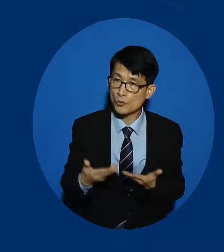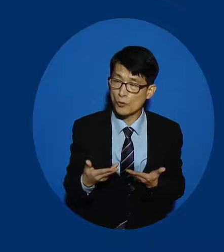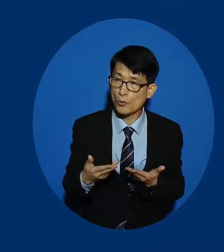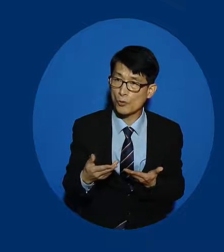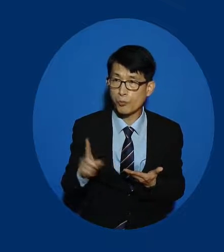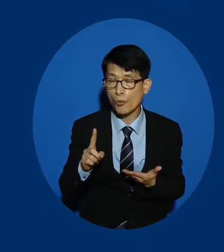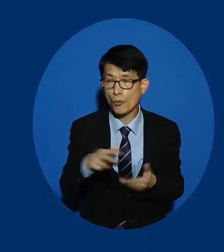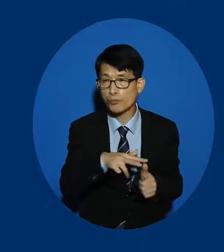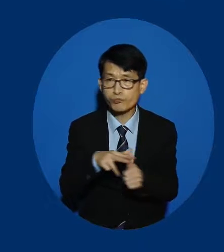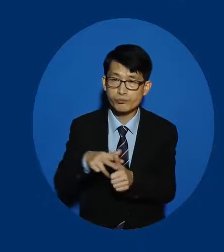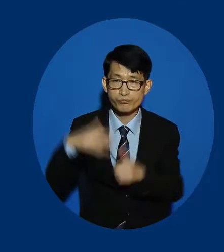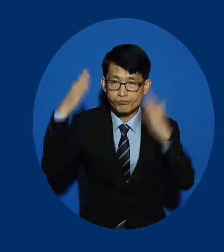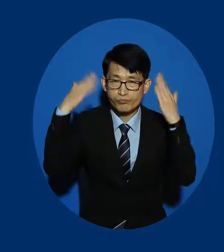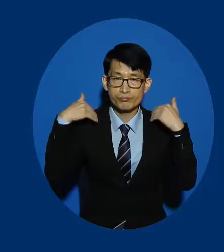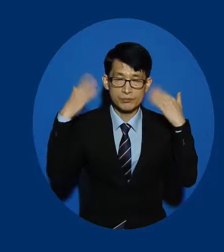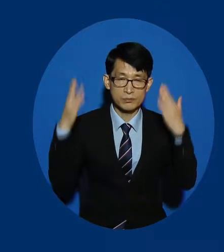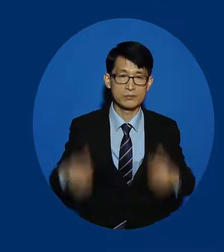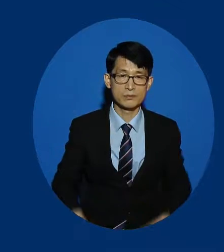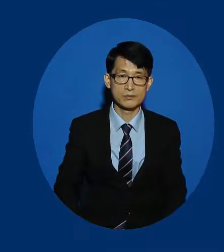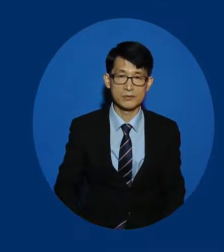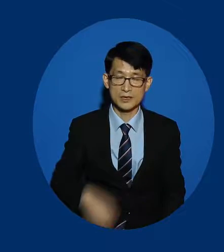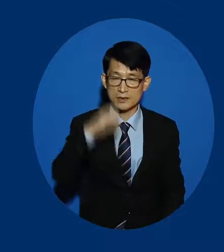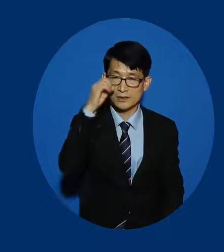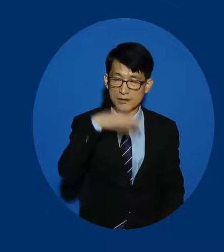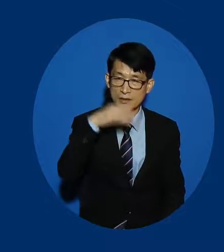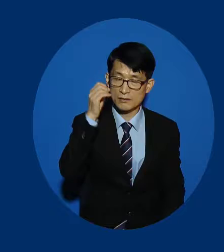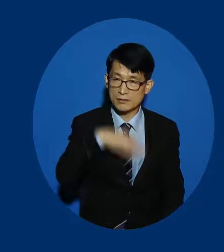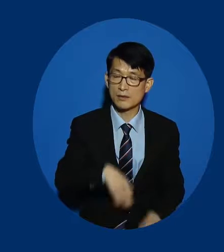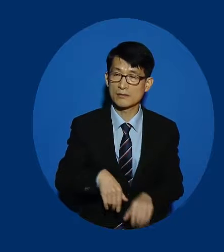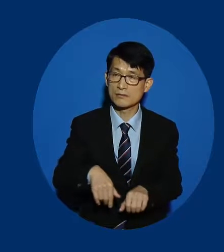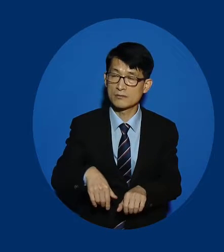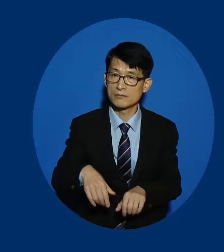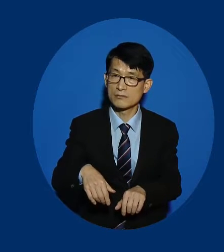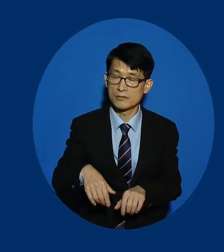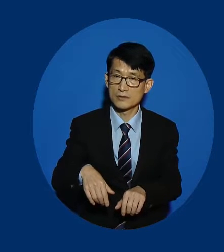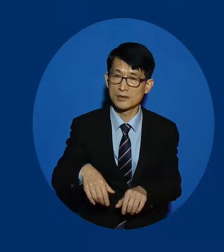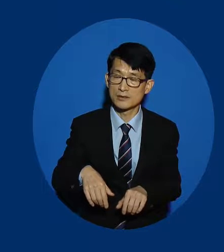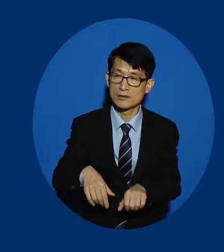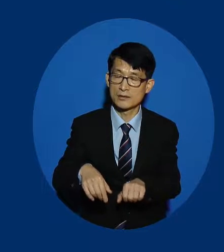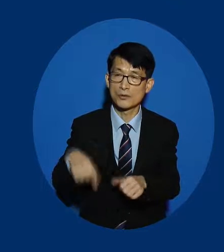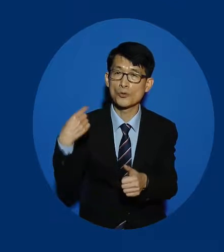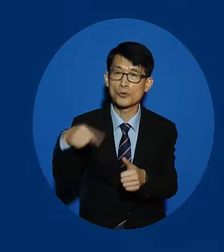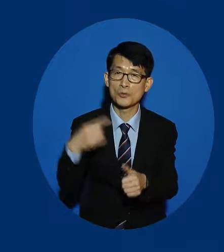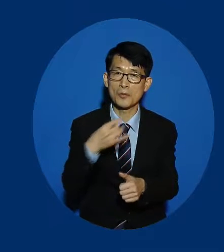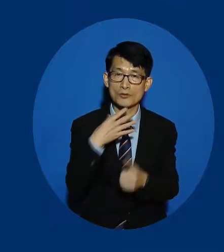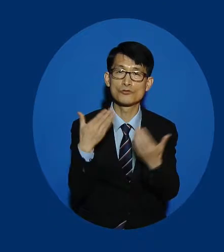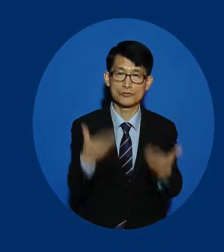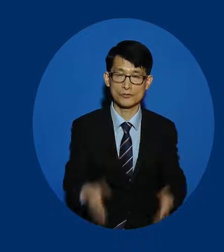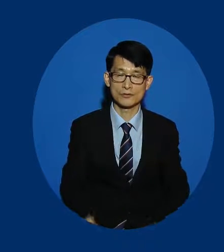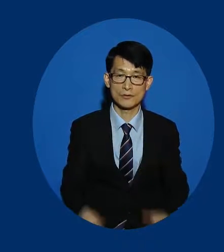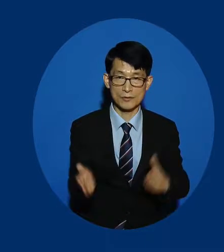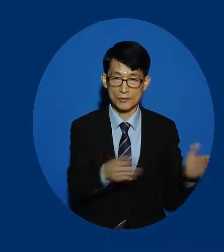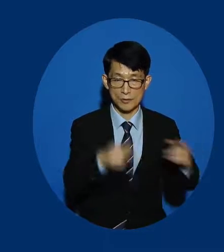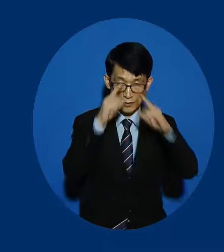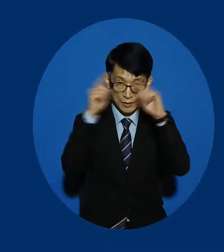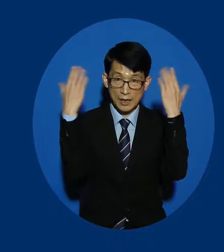그냥 시간만 때우는 경우도 없지 않았습니다. 대학도 마찬가지입니다. 대학도